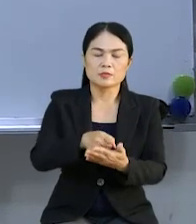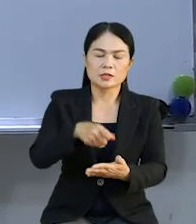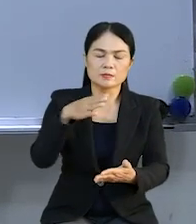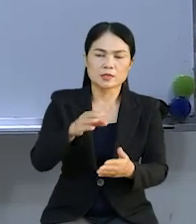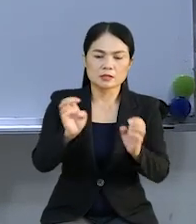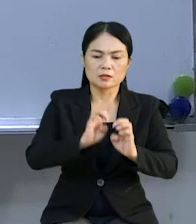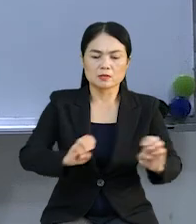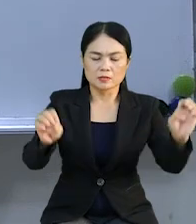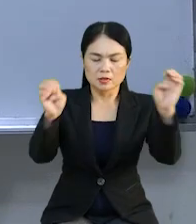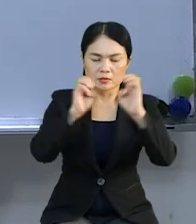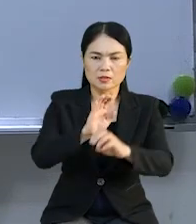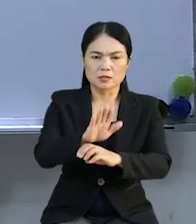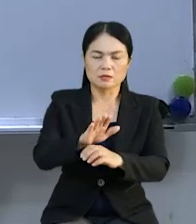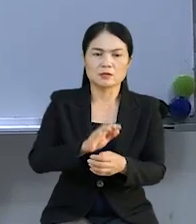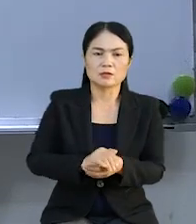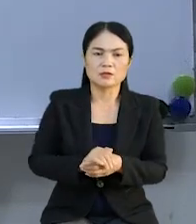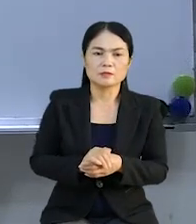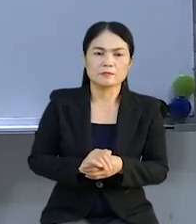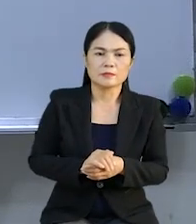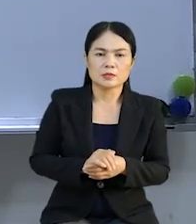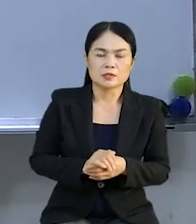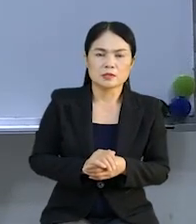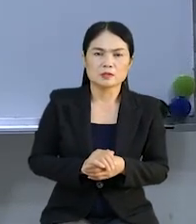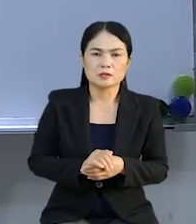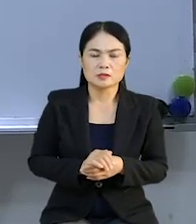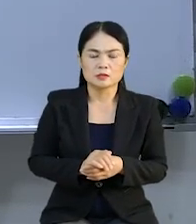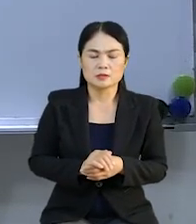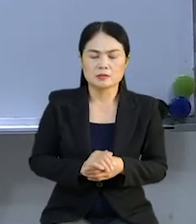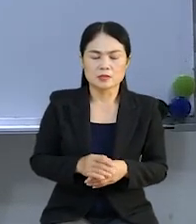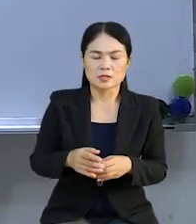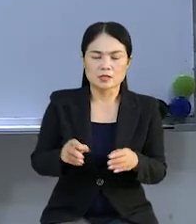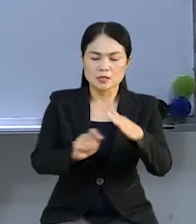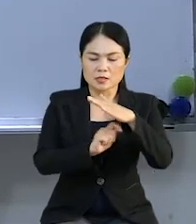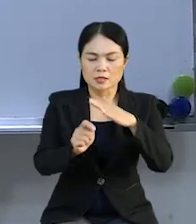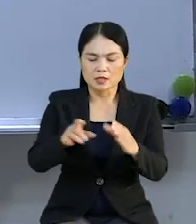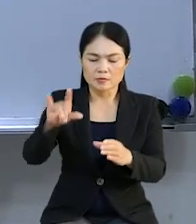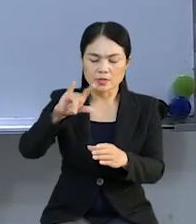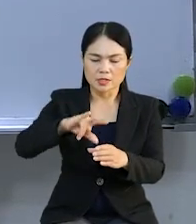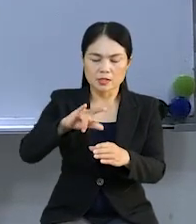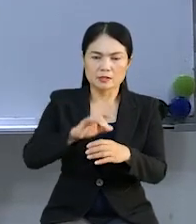กลวนบาจังอัตบอดอำนาจร้ายเปรงกาด